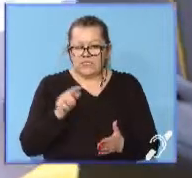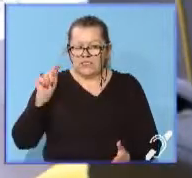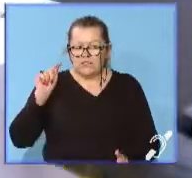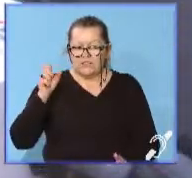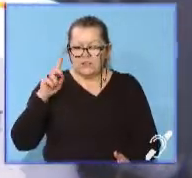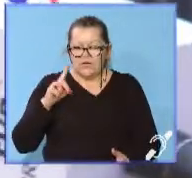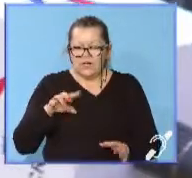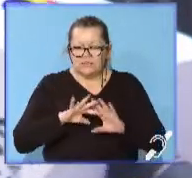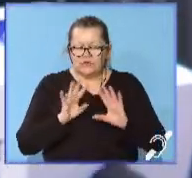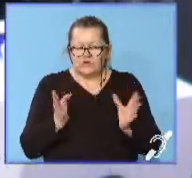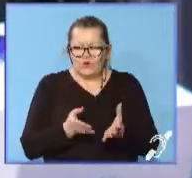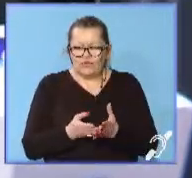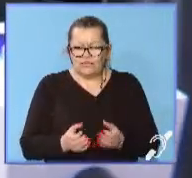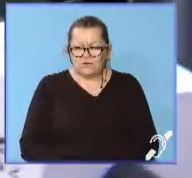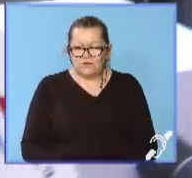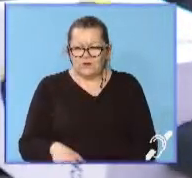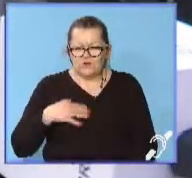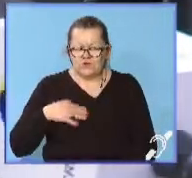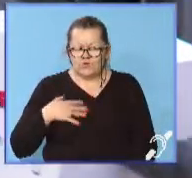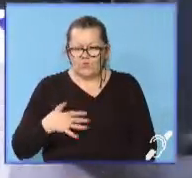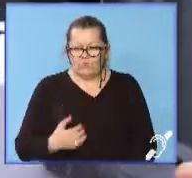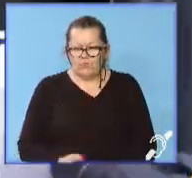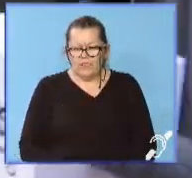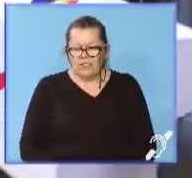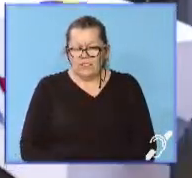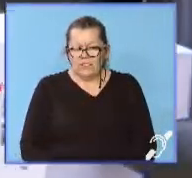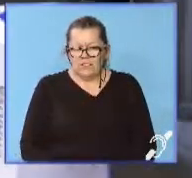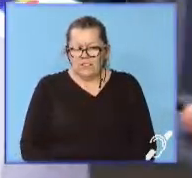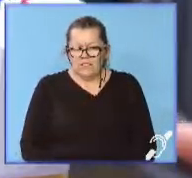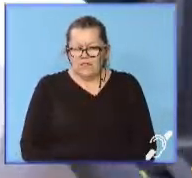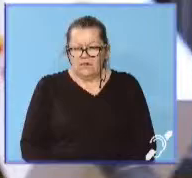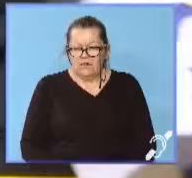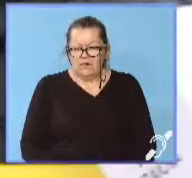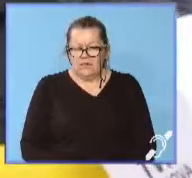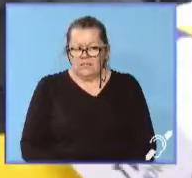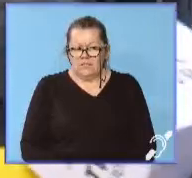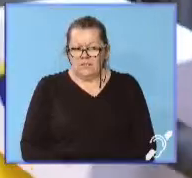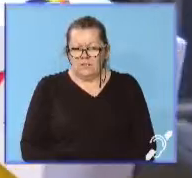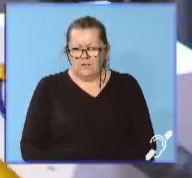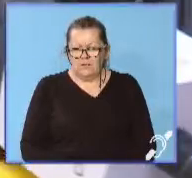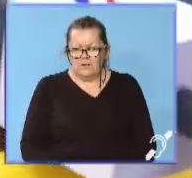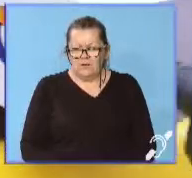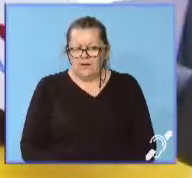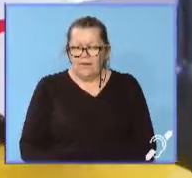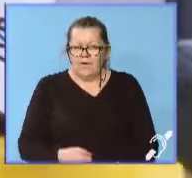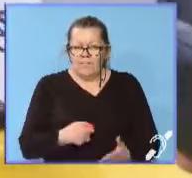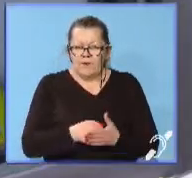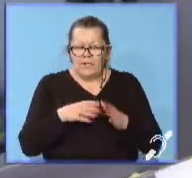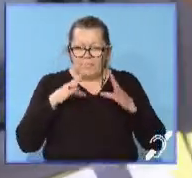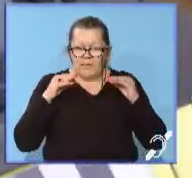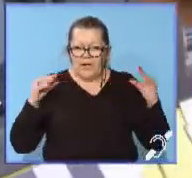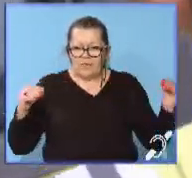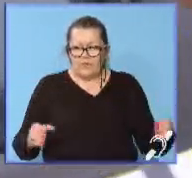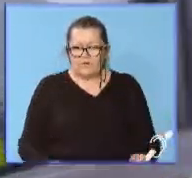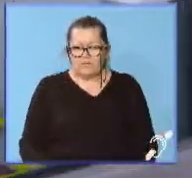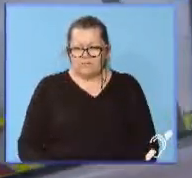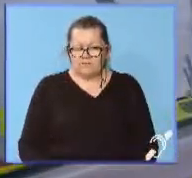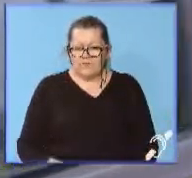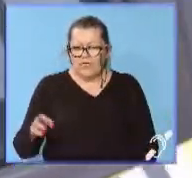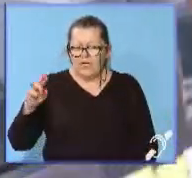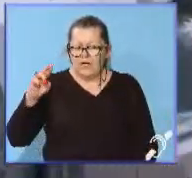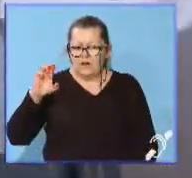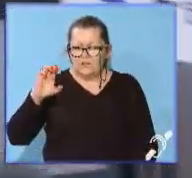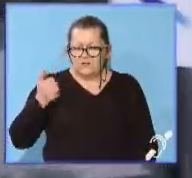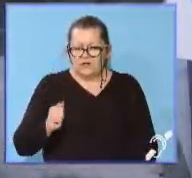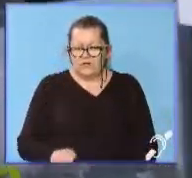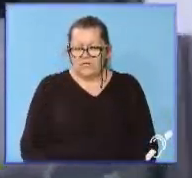cheltuielile mari Asta este Deci prețuri prea mari prețuri prea mari asigurările foarte